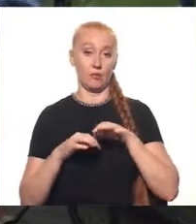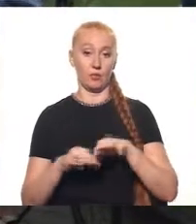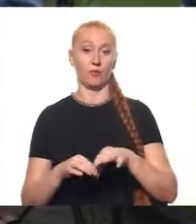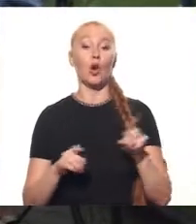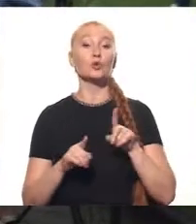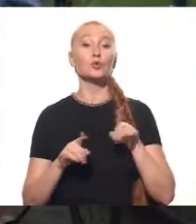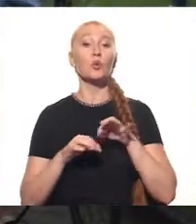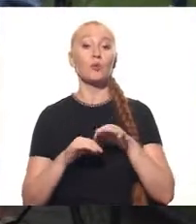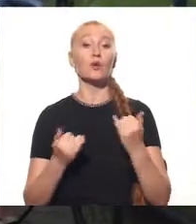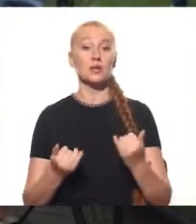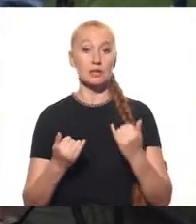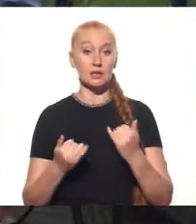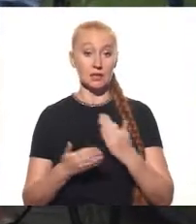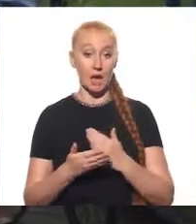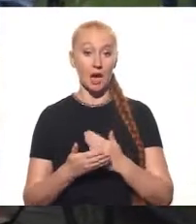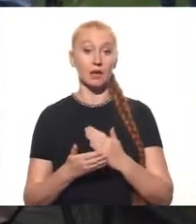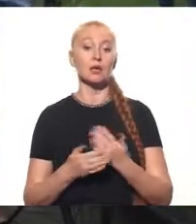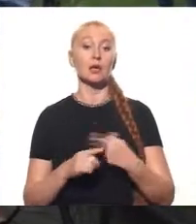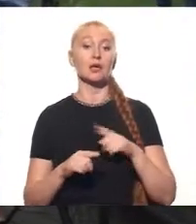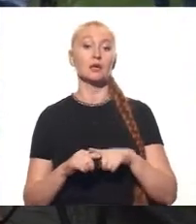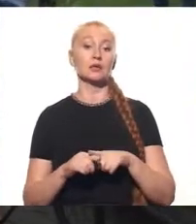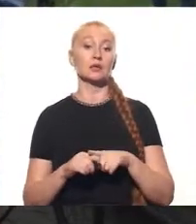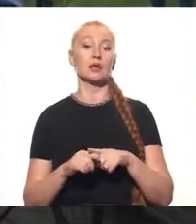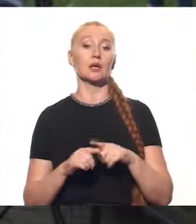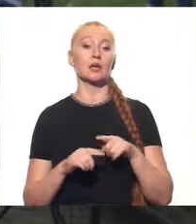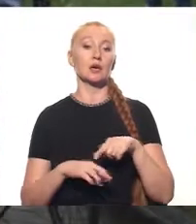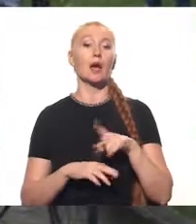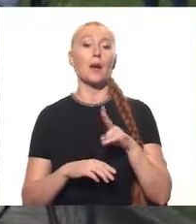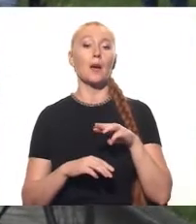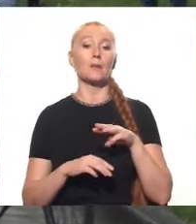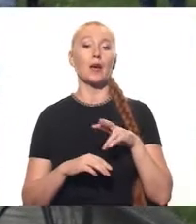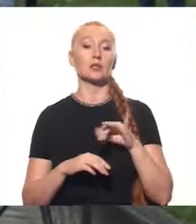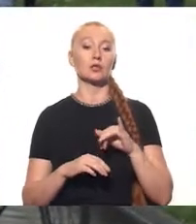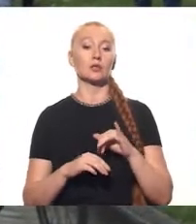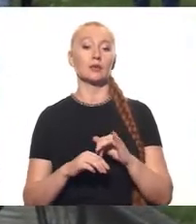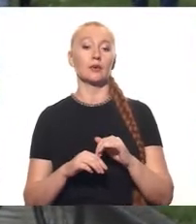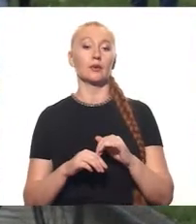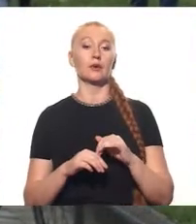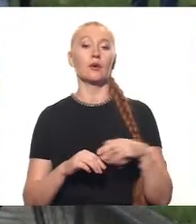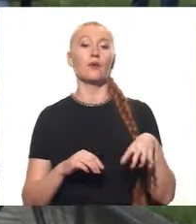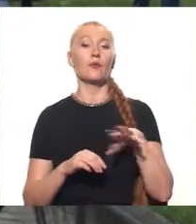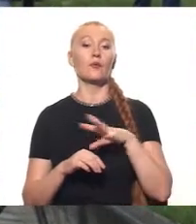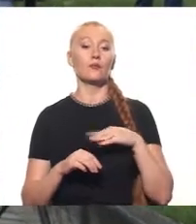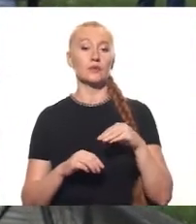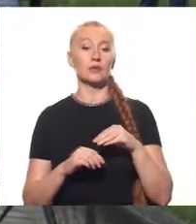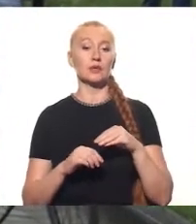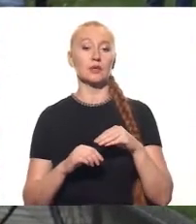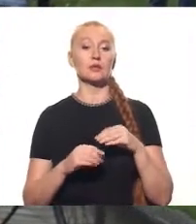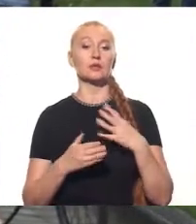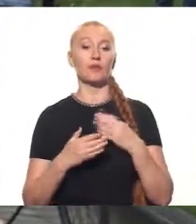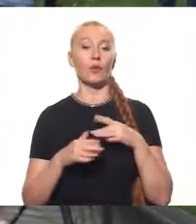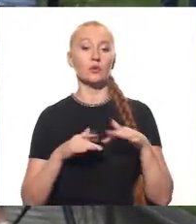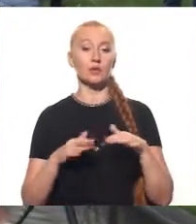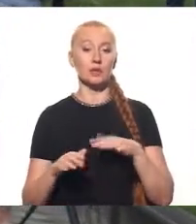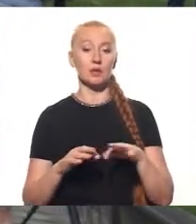зараз, це вже переходить будь-які межі. Я вважаю, що всі червоні лінії, які